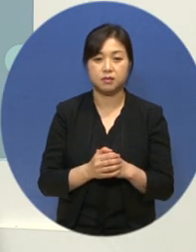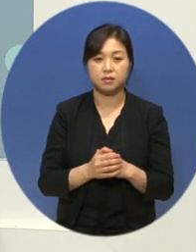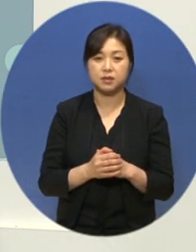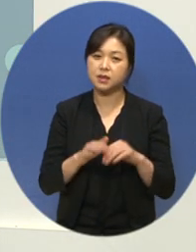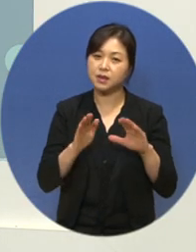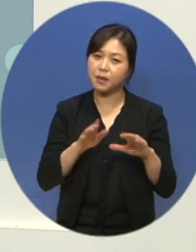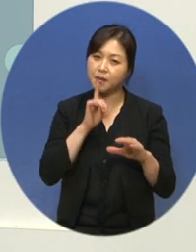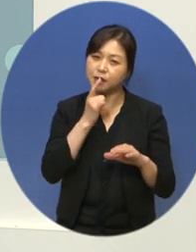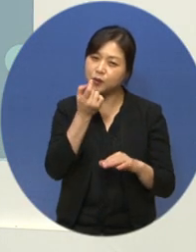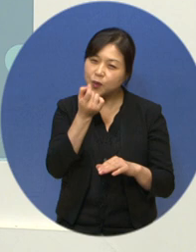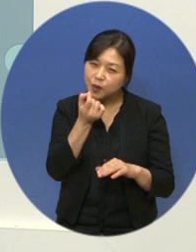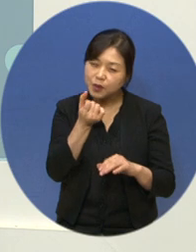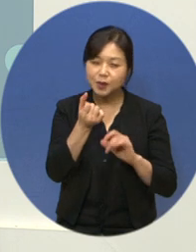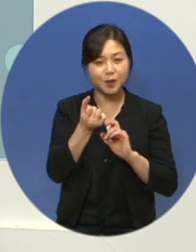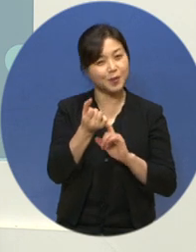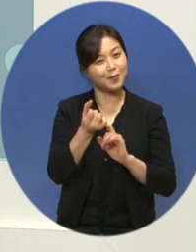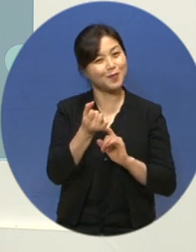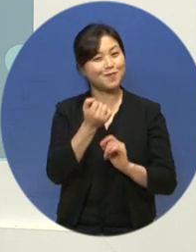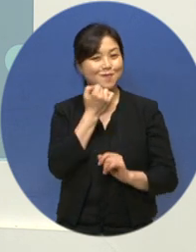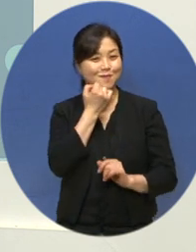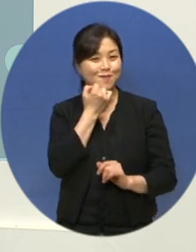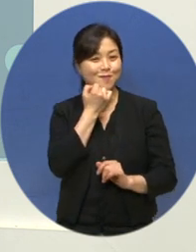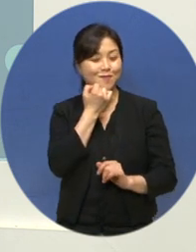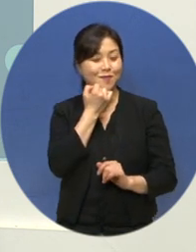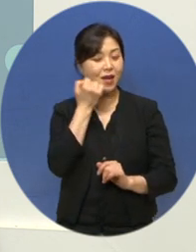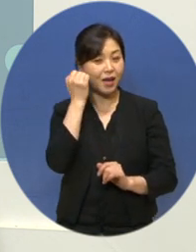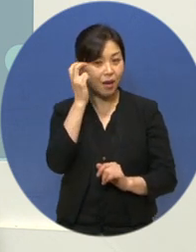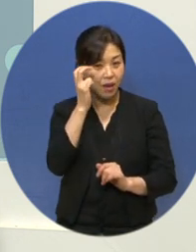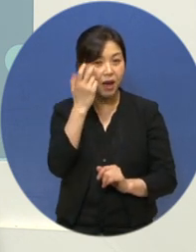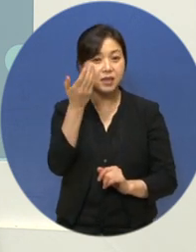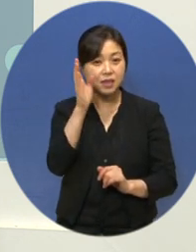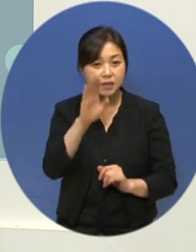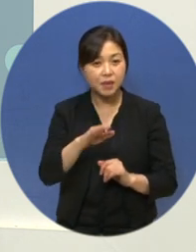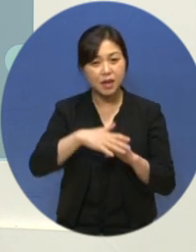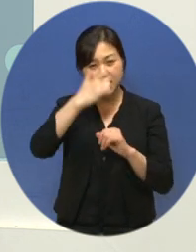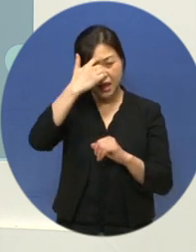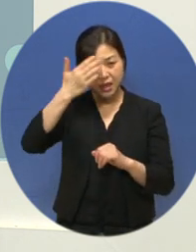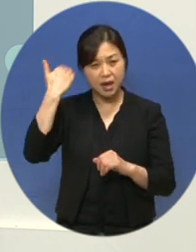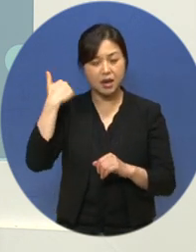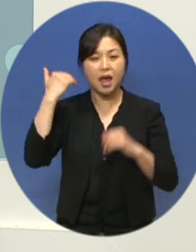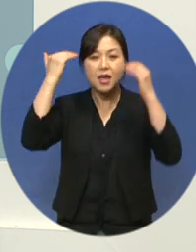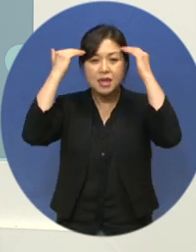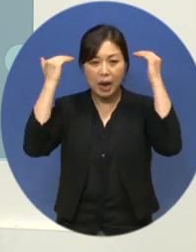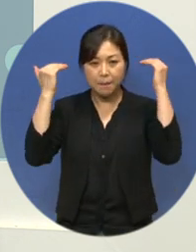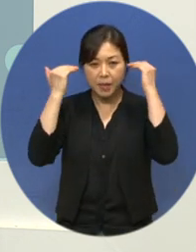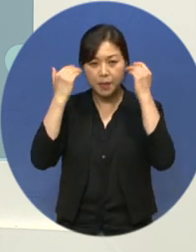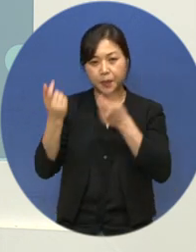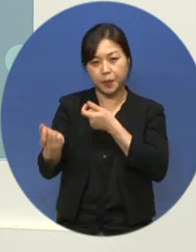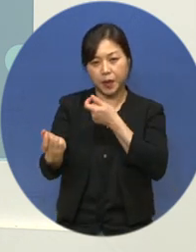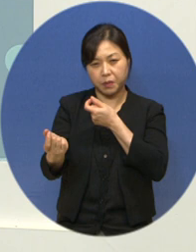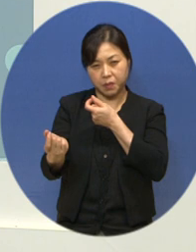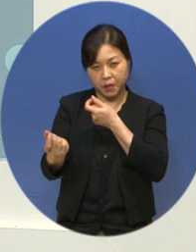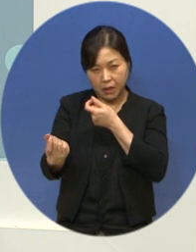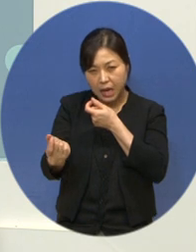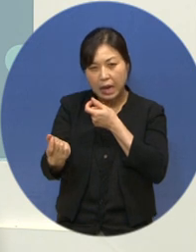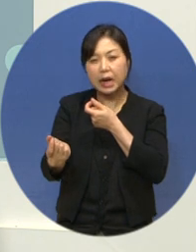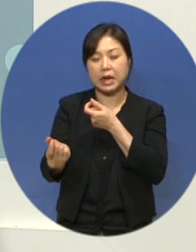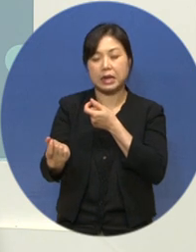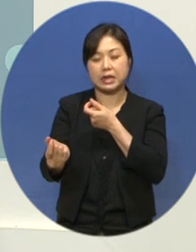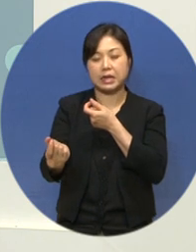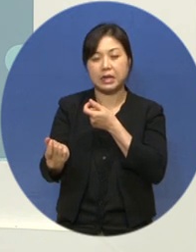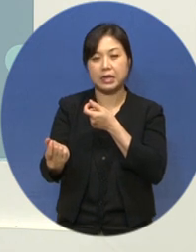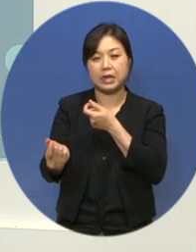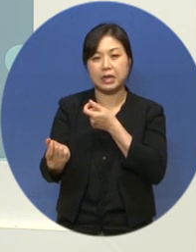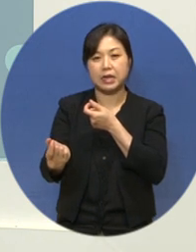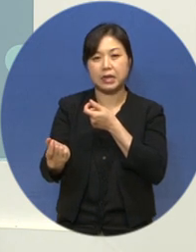하겟지만 양반의 거울로 참 그 여러가지 가장 중심을 잡을 수 있는 우리 국